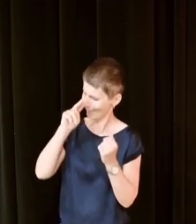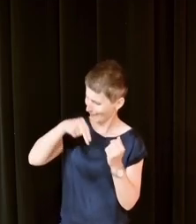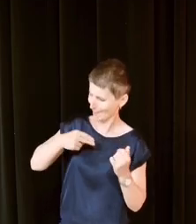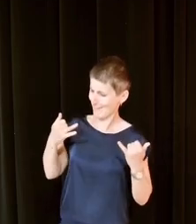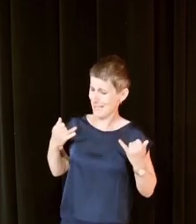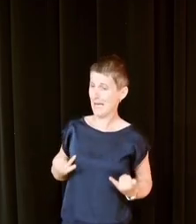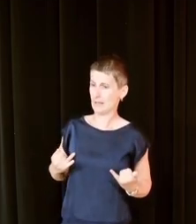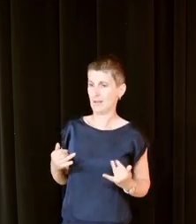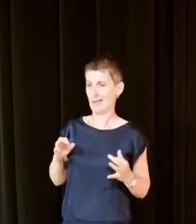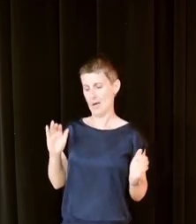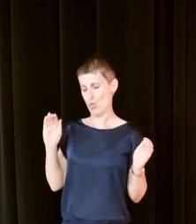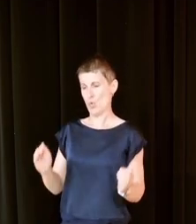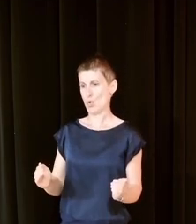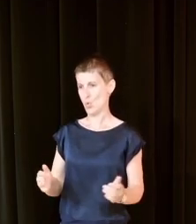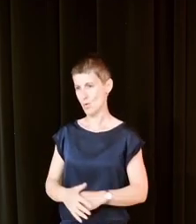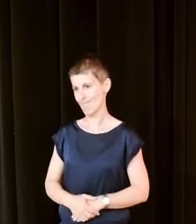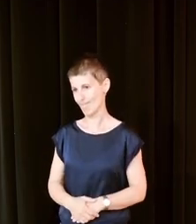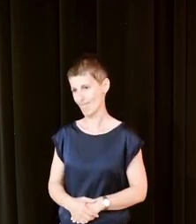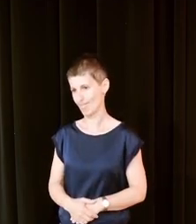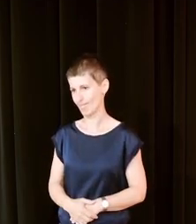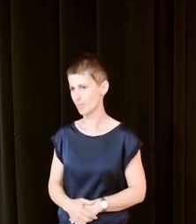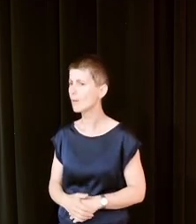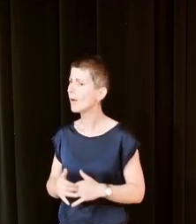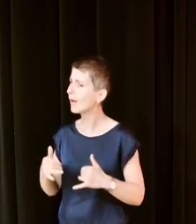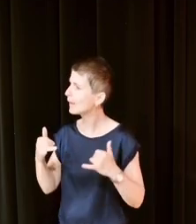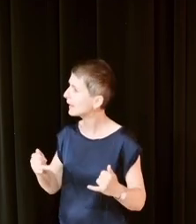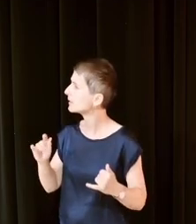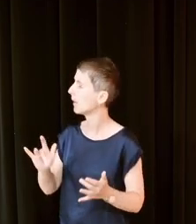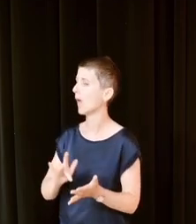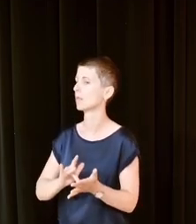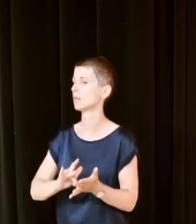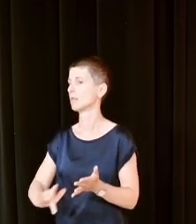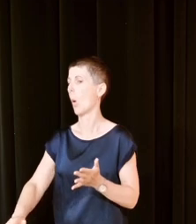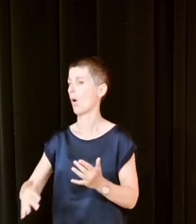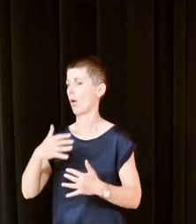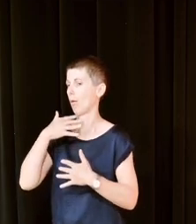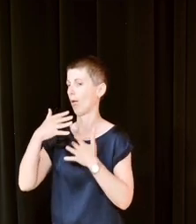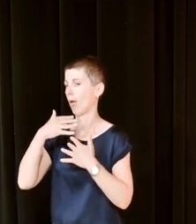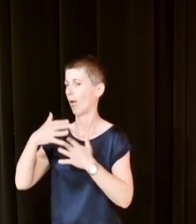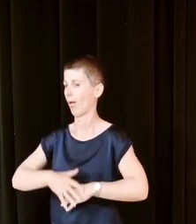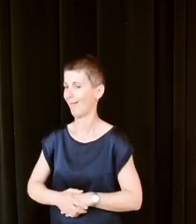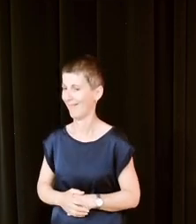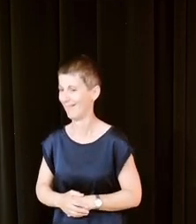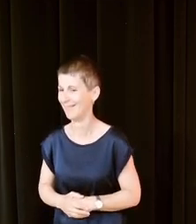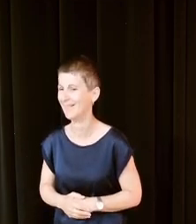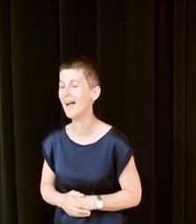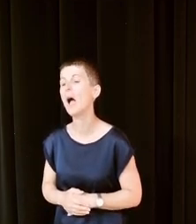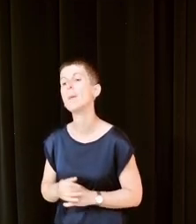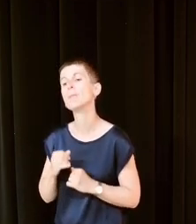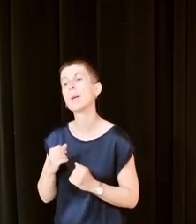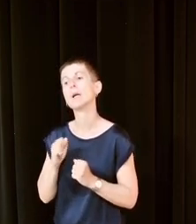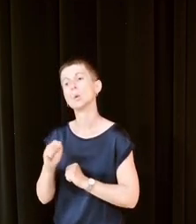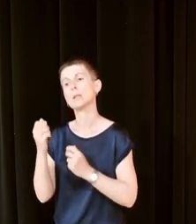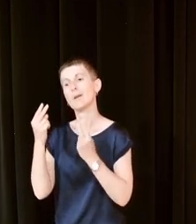zuwendet. So, jetzt wird es ein bisschen trockener. Aber ich glaube auch wichtig, um letztlich nur nicht